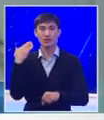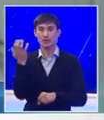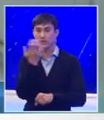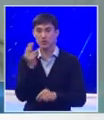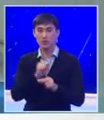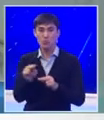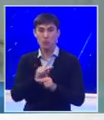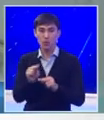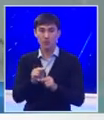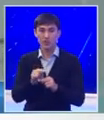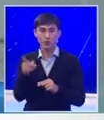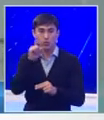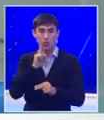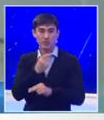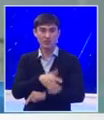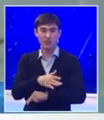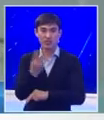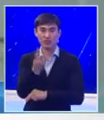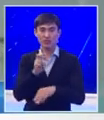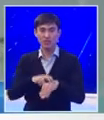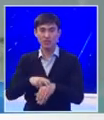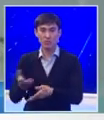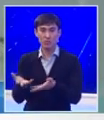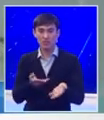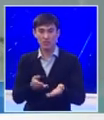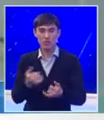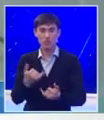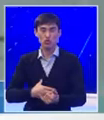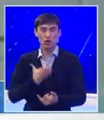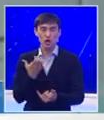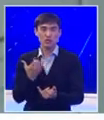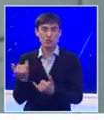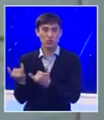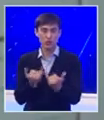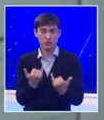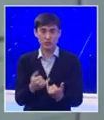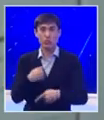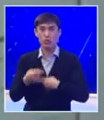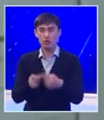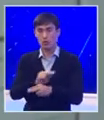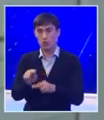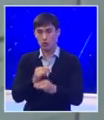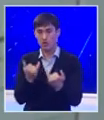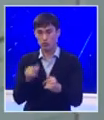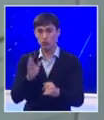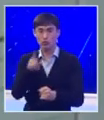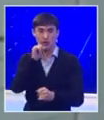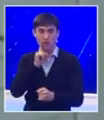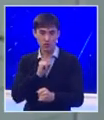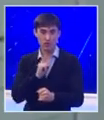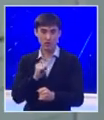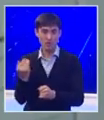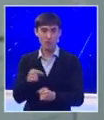ремонта все удобства во дворе четверо врачей вели прием граждан в ужасных условиях теперь после капитального ремонта здесь будет комфортно и